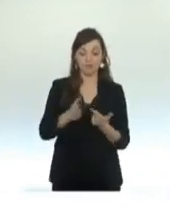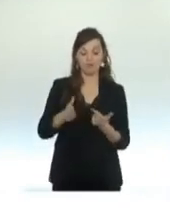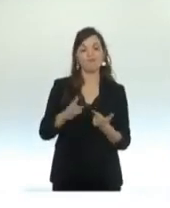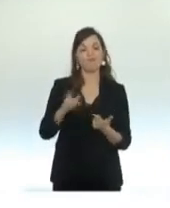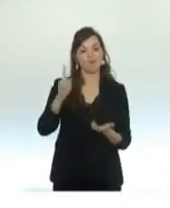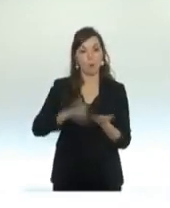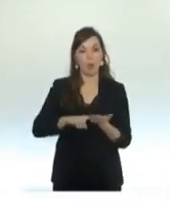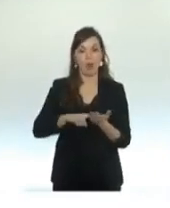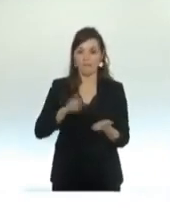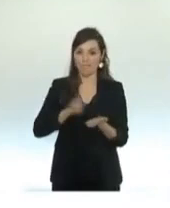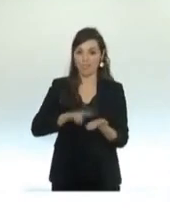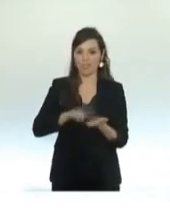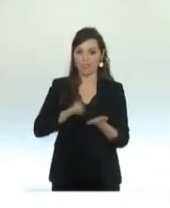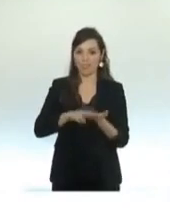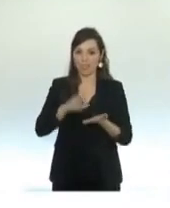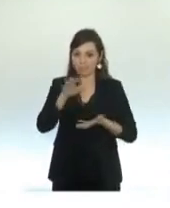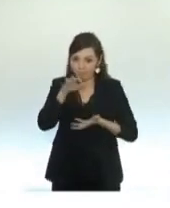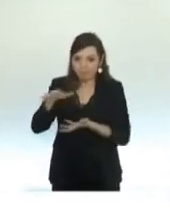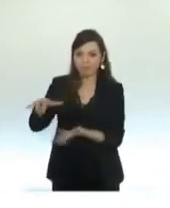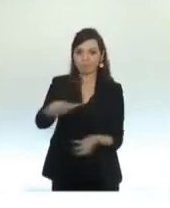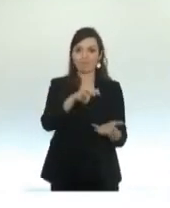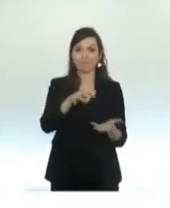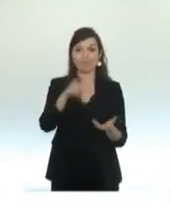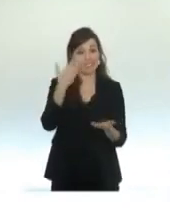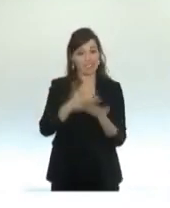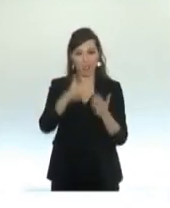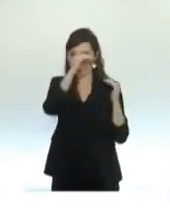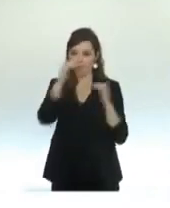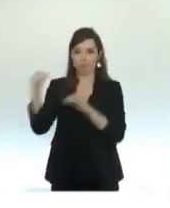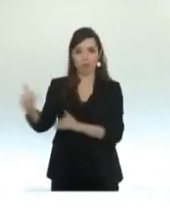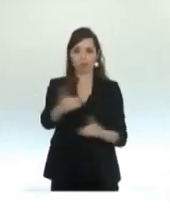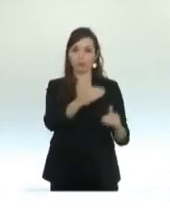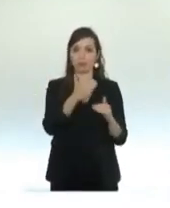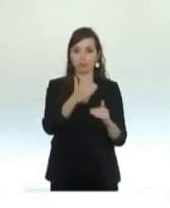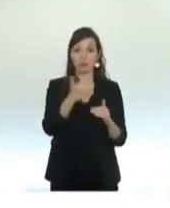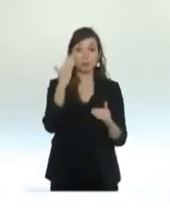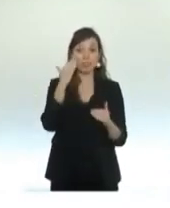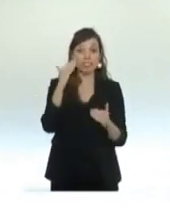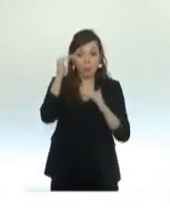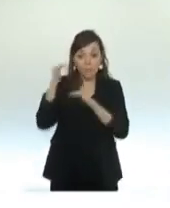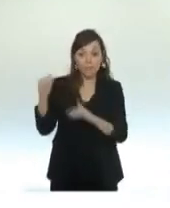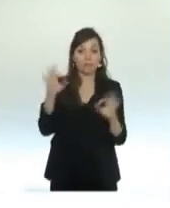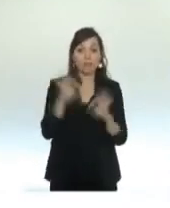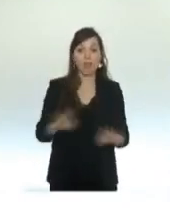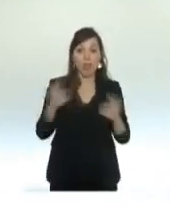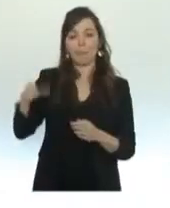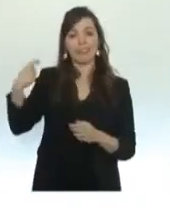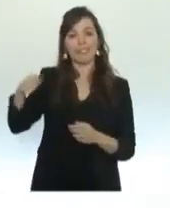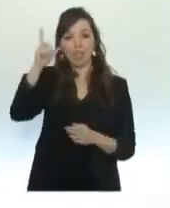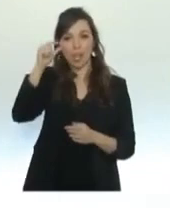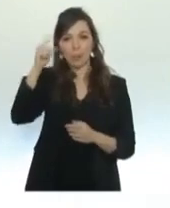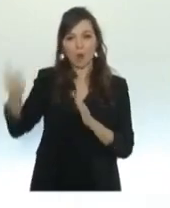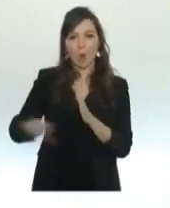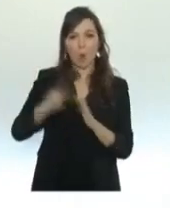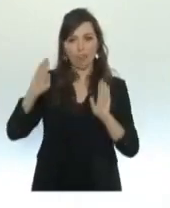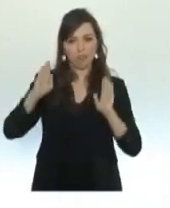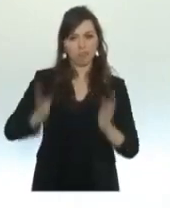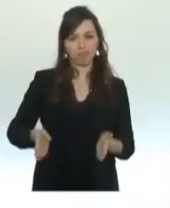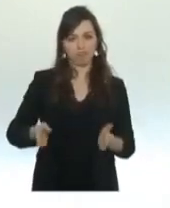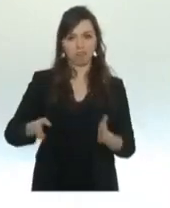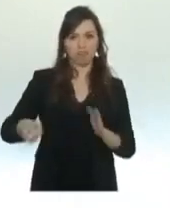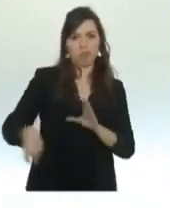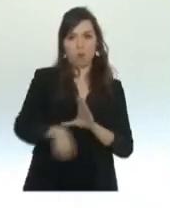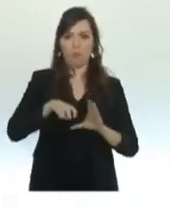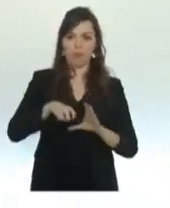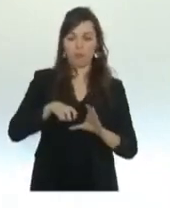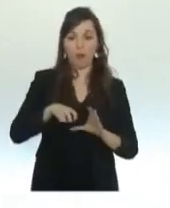vérité c'est la condition de la confiance sans laquelle aucune mobilisation collective n'est possible effectivement